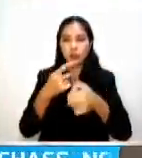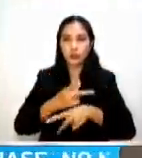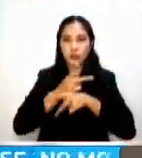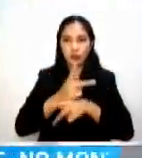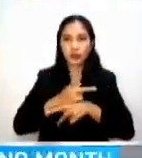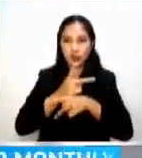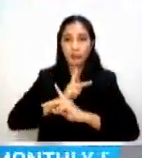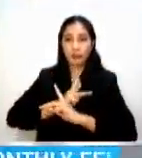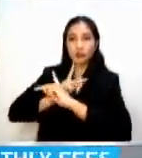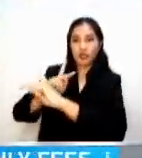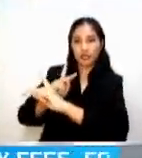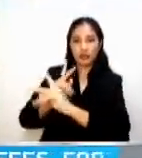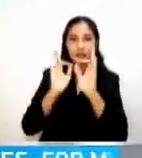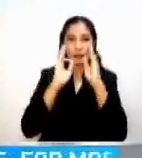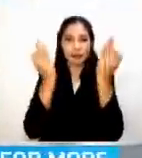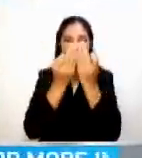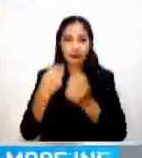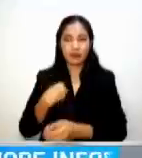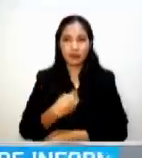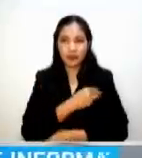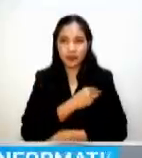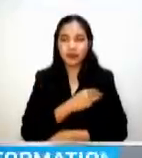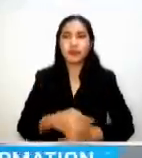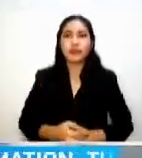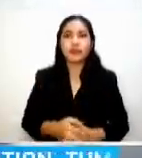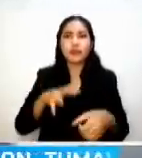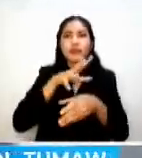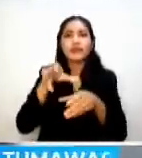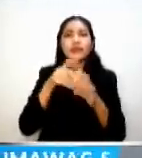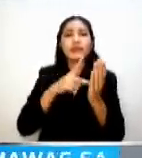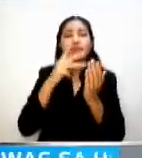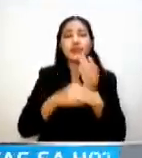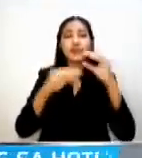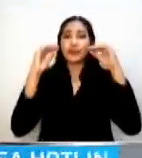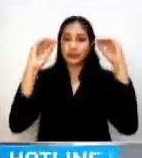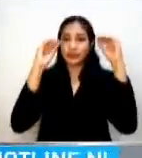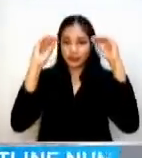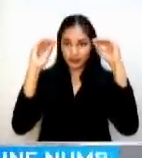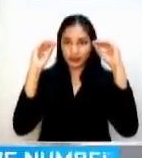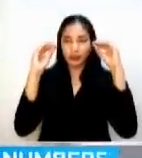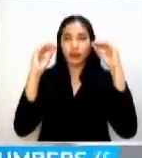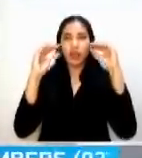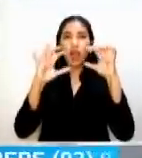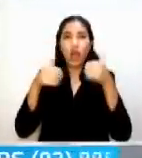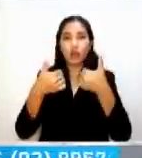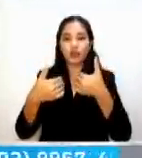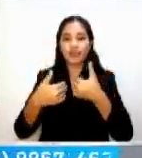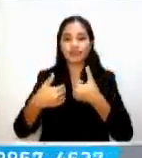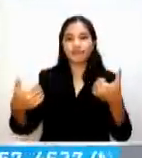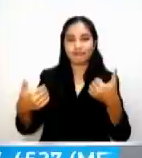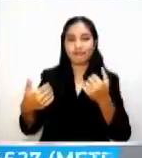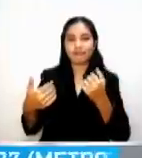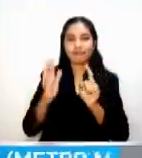sa bahay. Kasama dun sa program namin ang pagtuturo kung paano sila mag-isolate. How the other